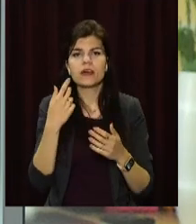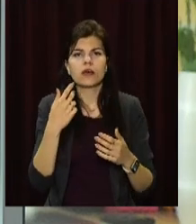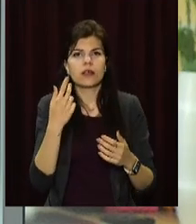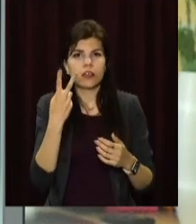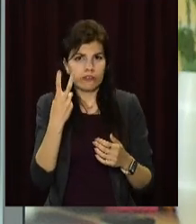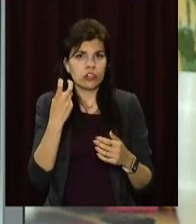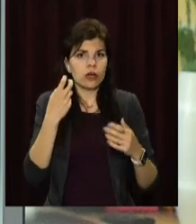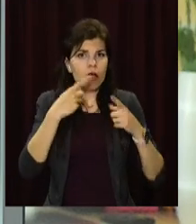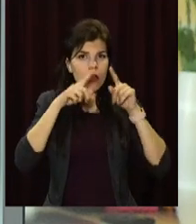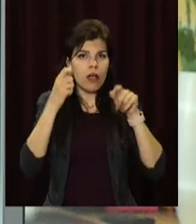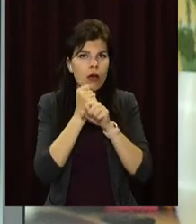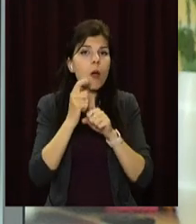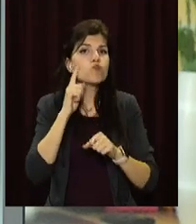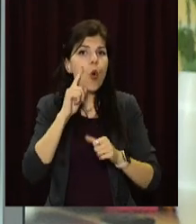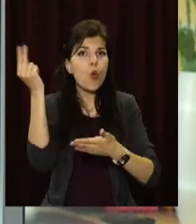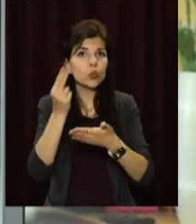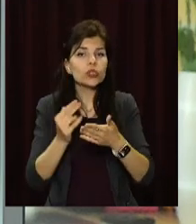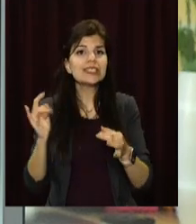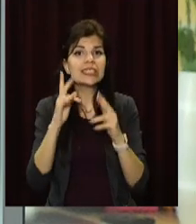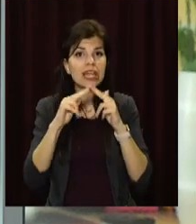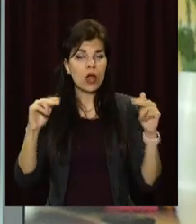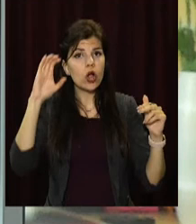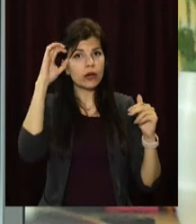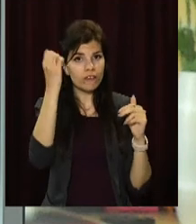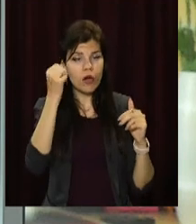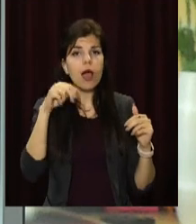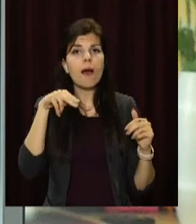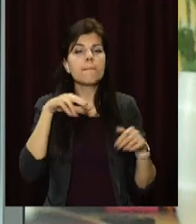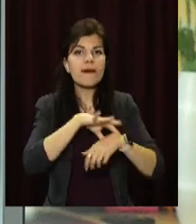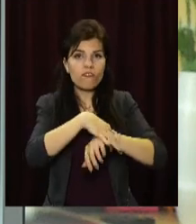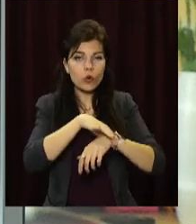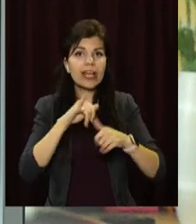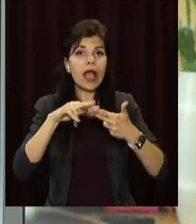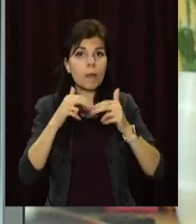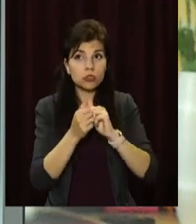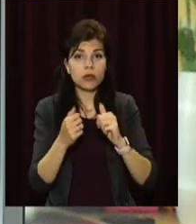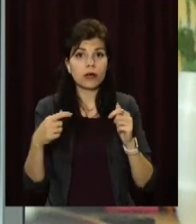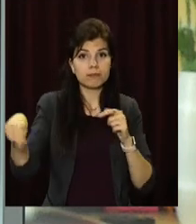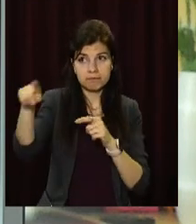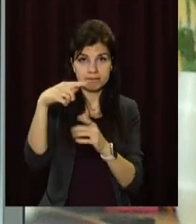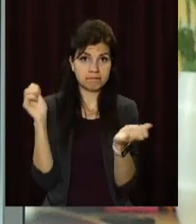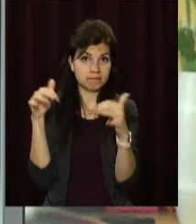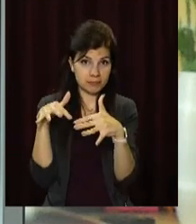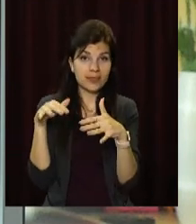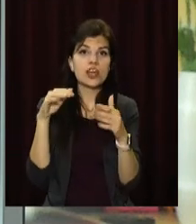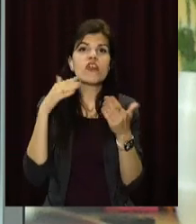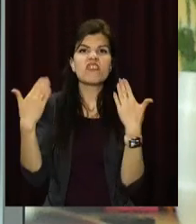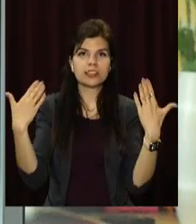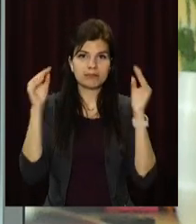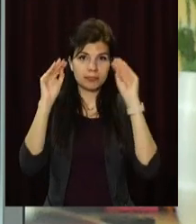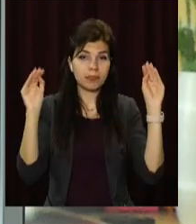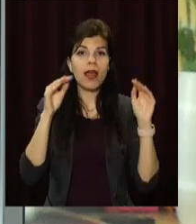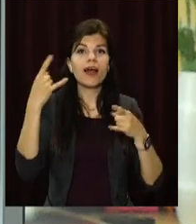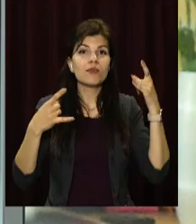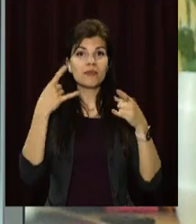робіт. Їх представили молоді художники із Дніпра, Кривого Рогу, Павлограда та Кам'янського. Надихнулася їхніми роботами і знімальна